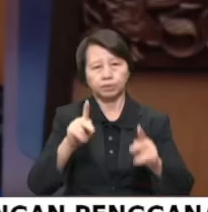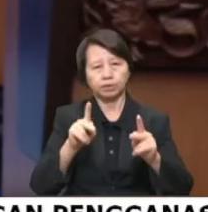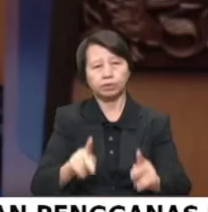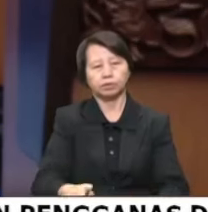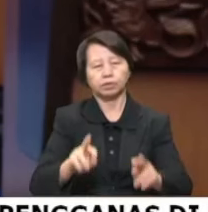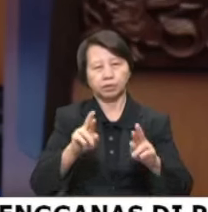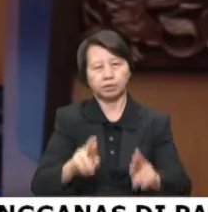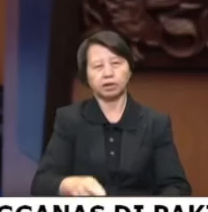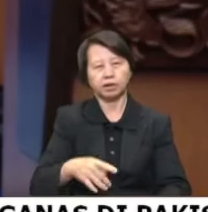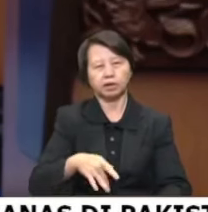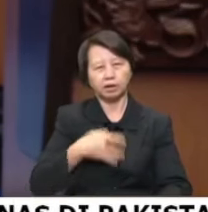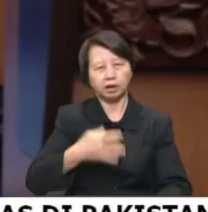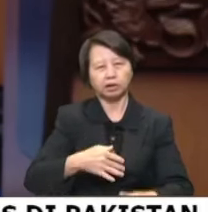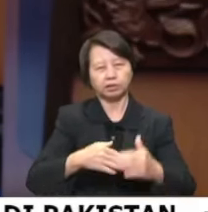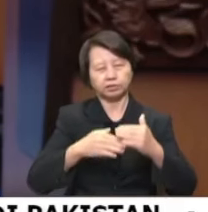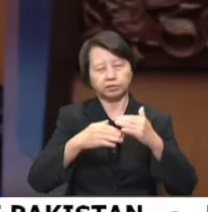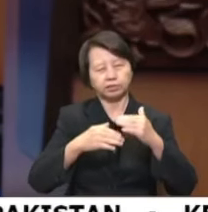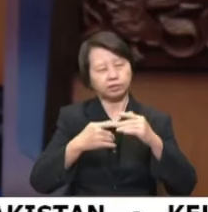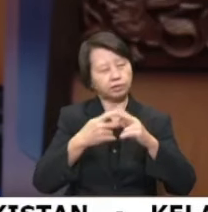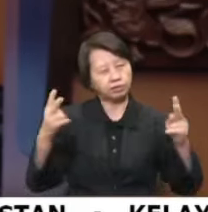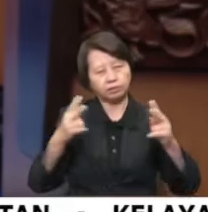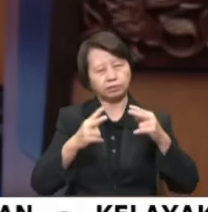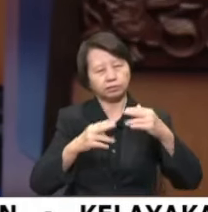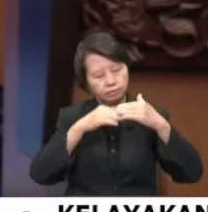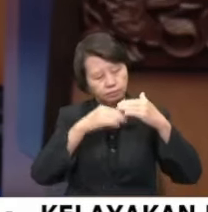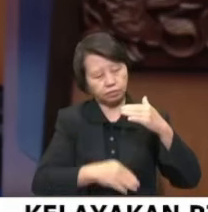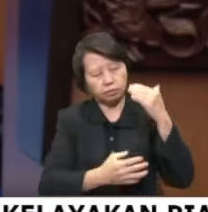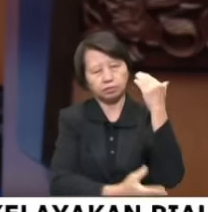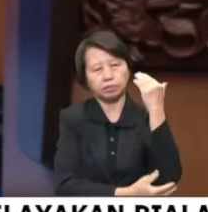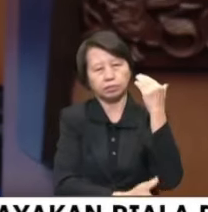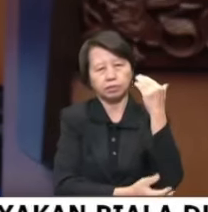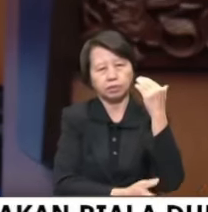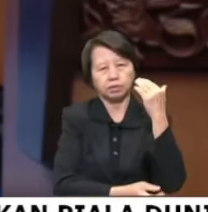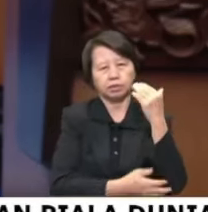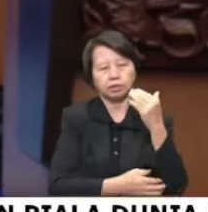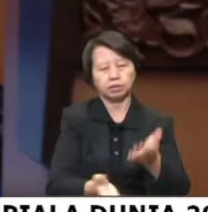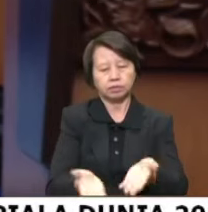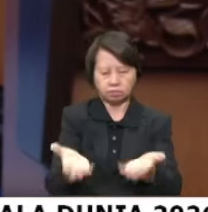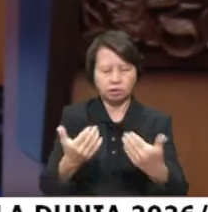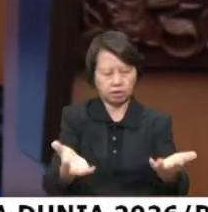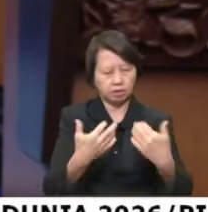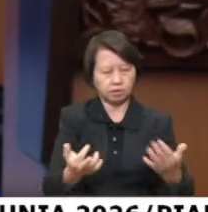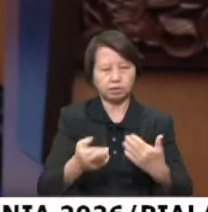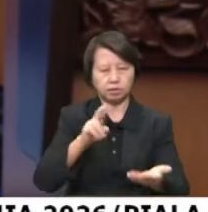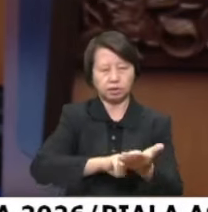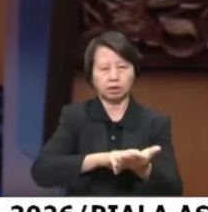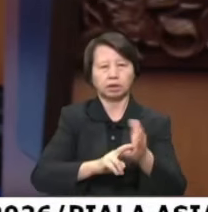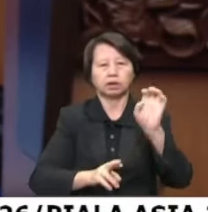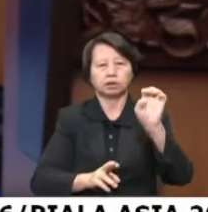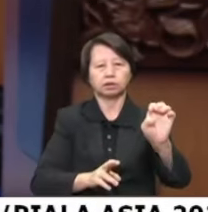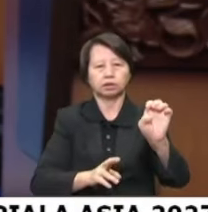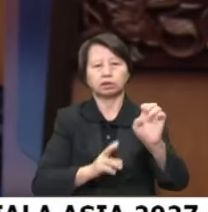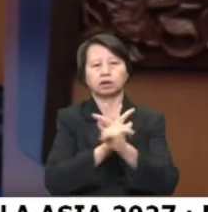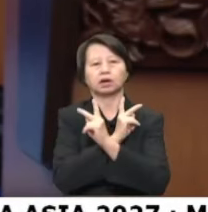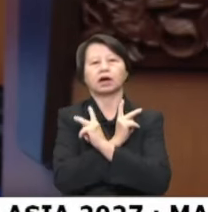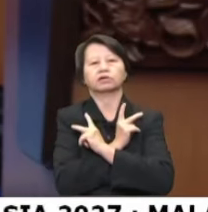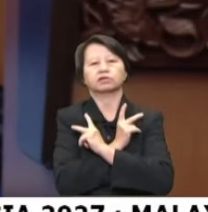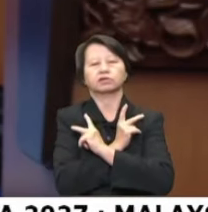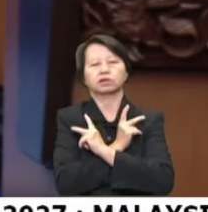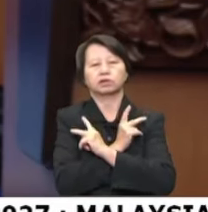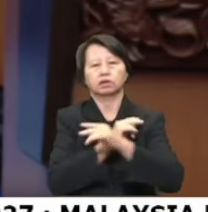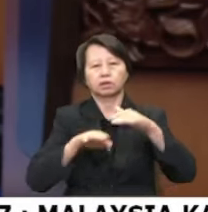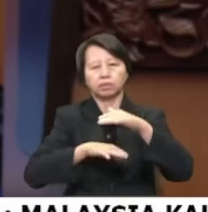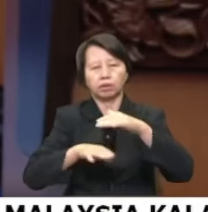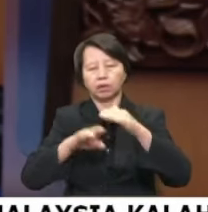paras garis kemiskinan PGK National digalakkan untuk mendaftar dalam sistem IKC di bawah seliaan